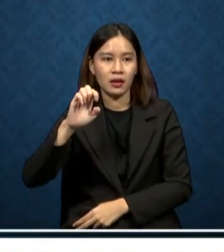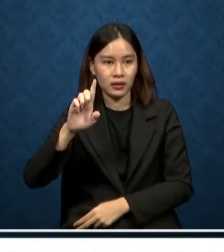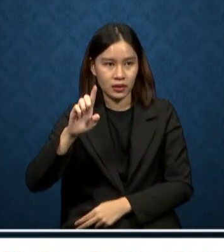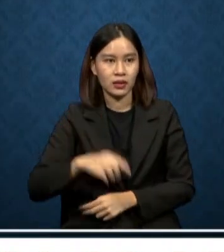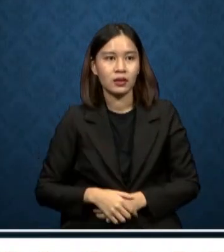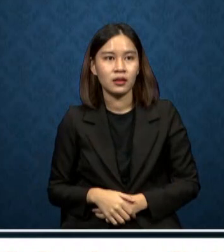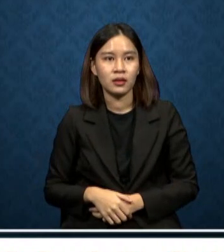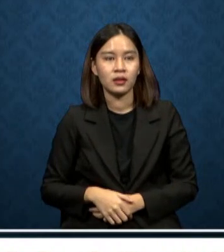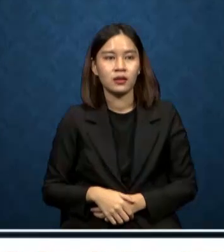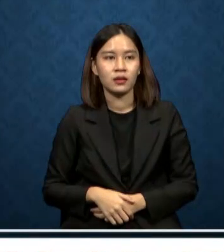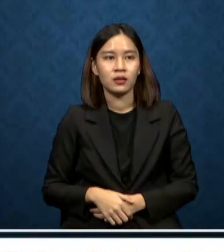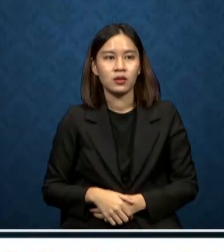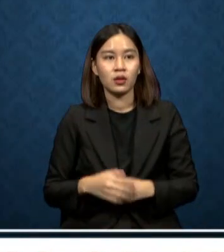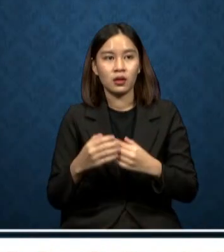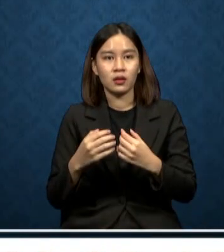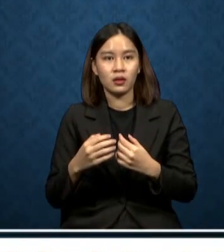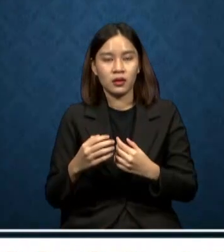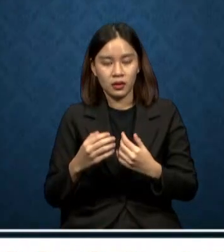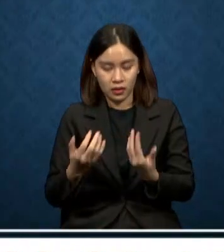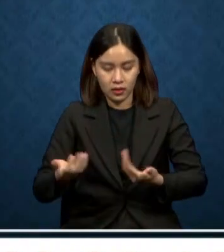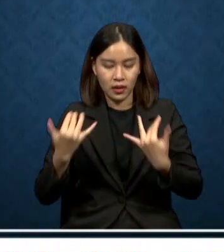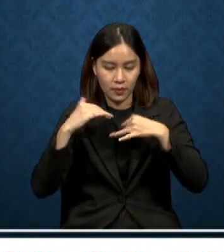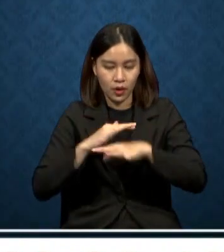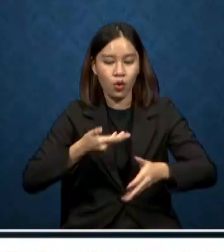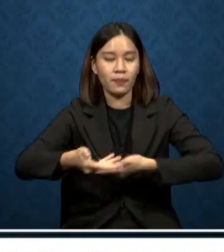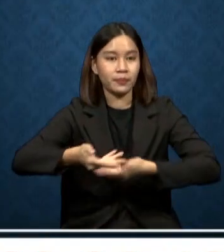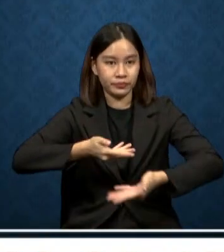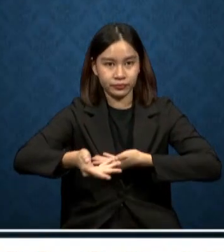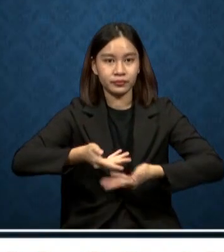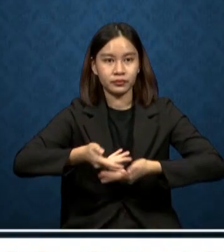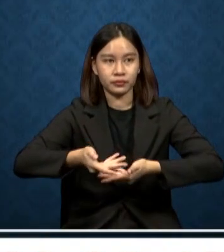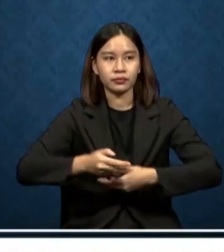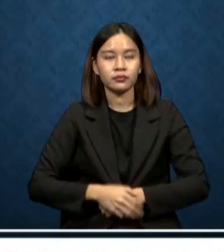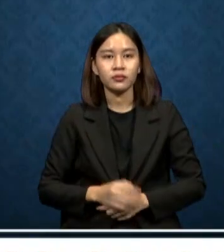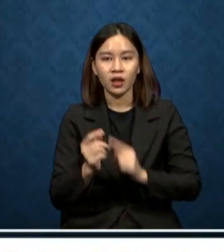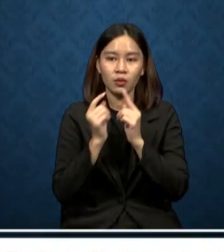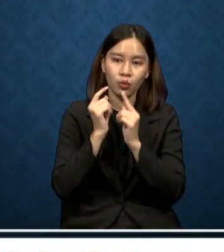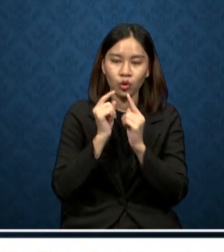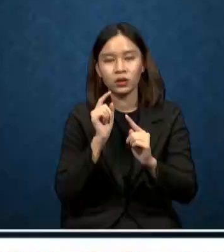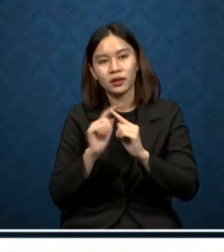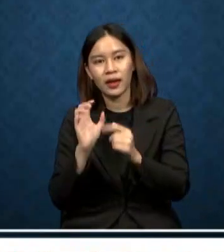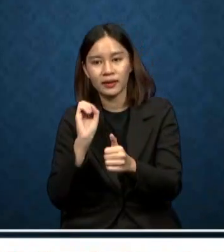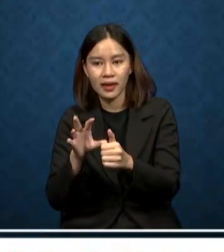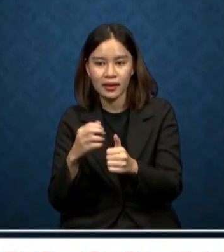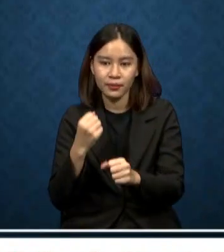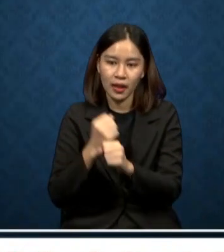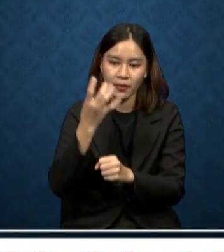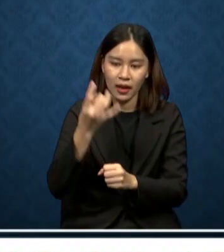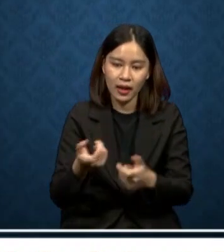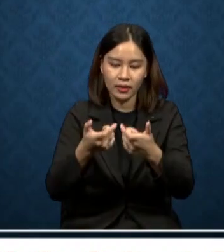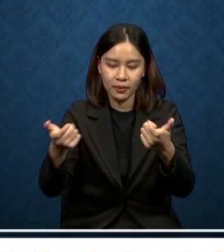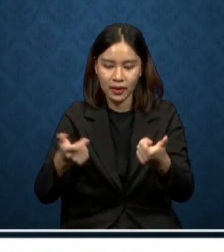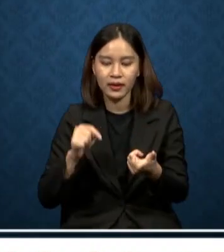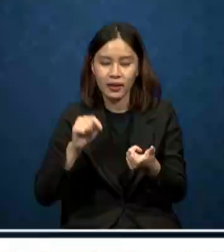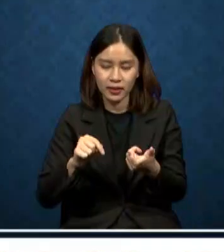ได้มารวมแลกเปลี่ยนกเราเองเลยนะครับพูดจากัเราก็ τοให่านอรวเราจะทำรงานแ สนดน